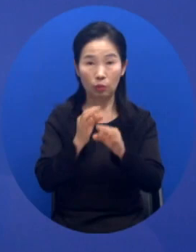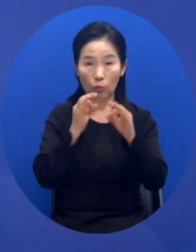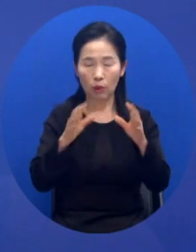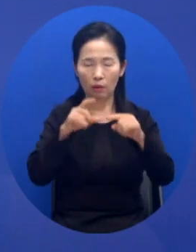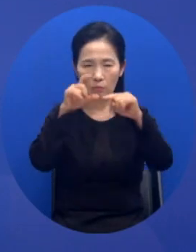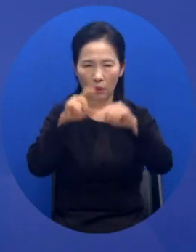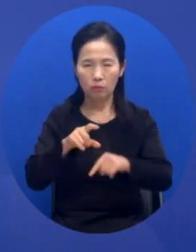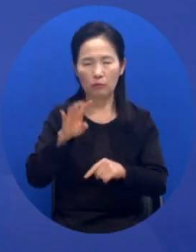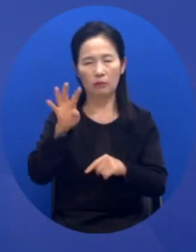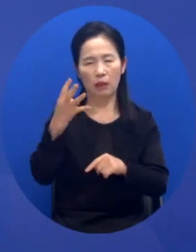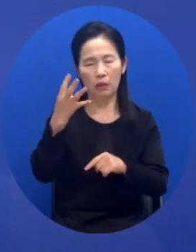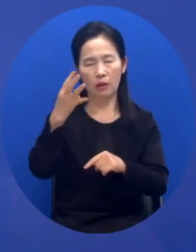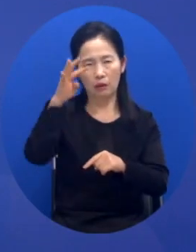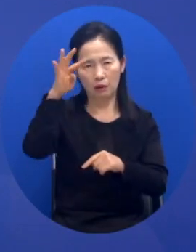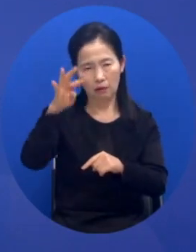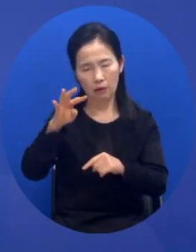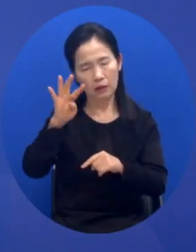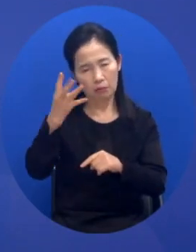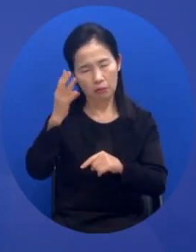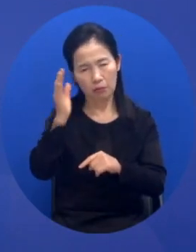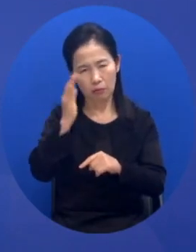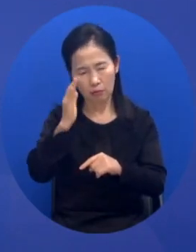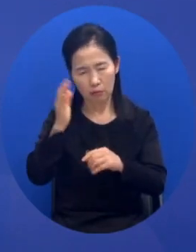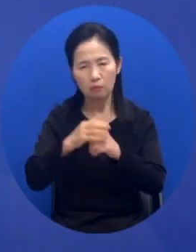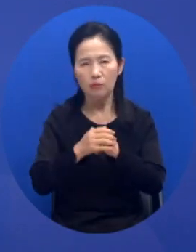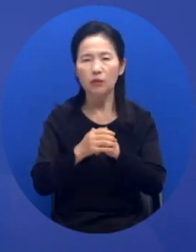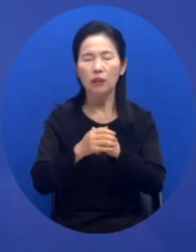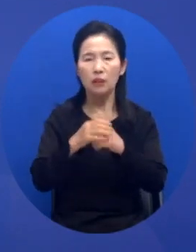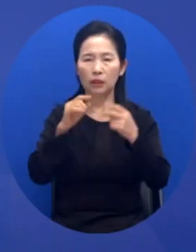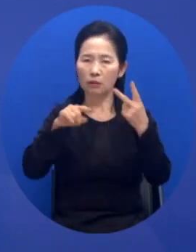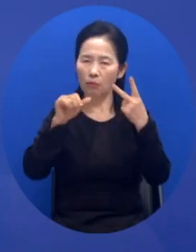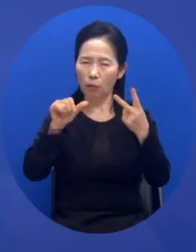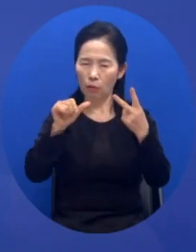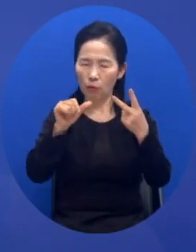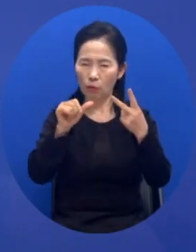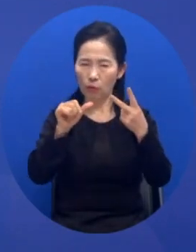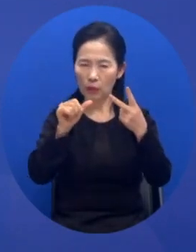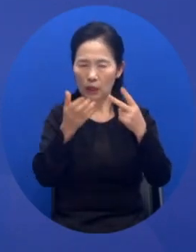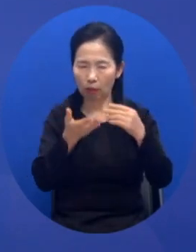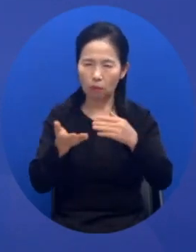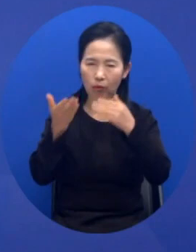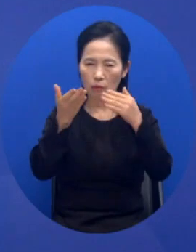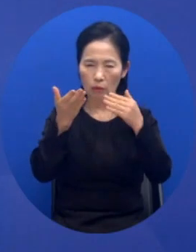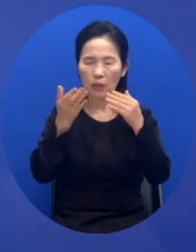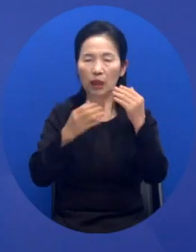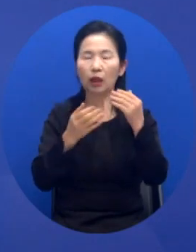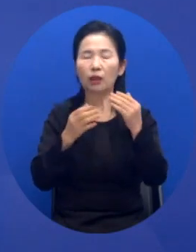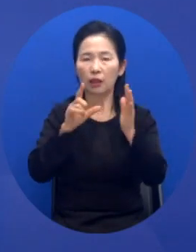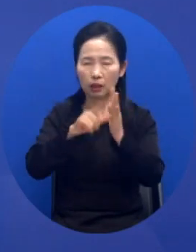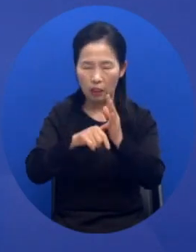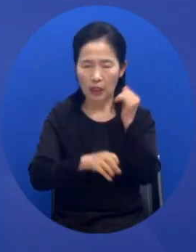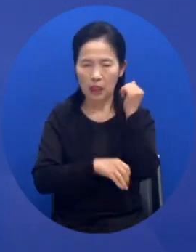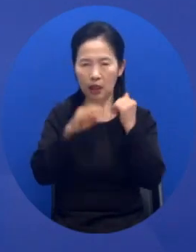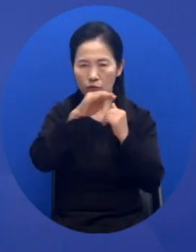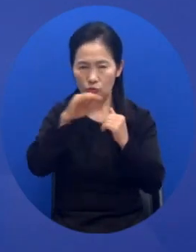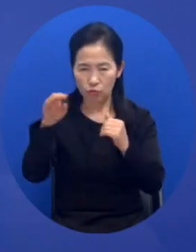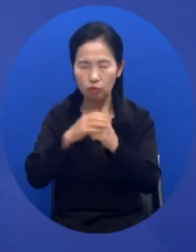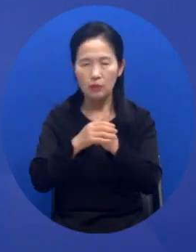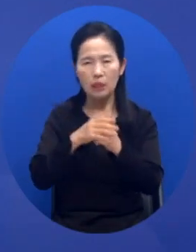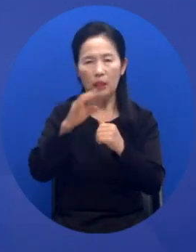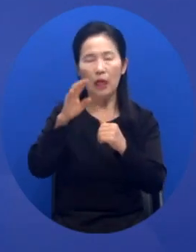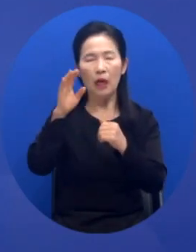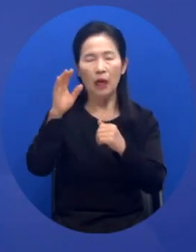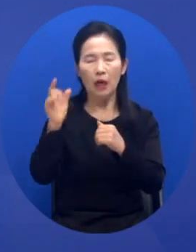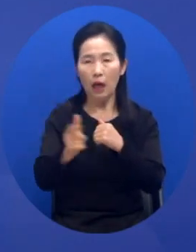400명이 넘는 데요 사회적 거리두기 2.5 단계 격상 기준 중에 하나가 예 2 임병훈 확장자 400명 이상